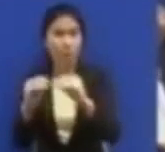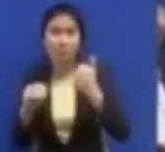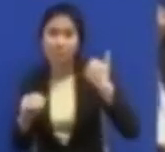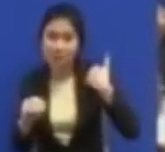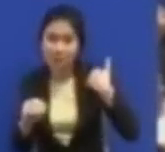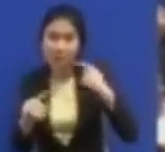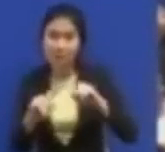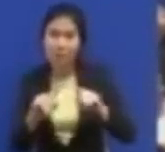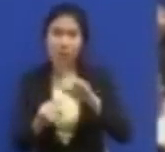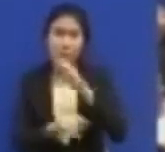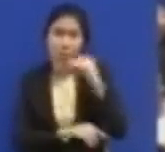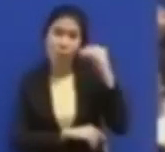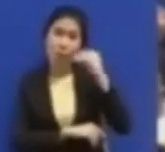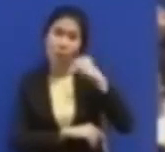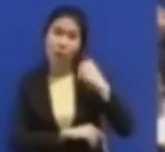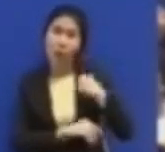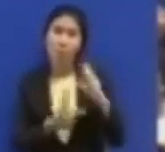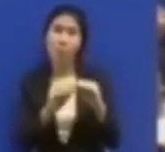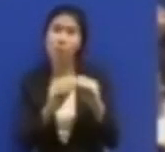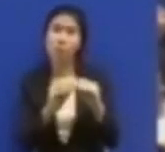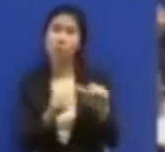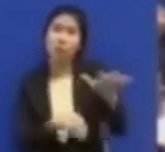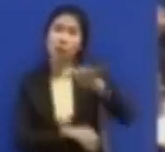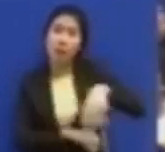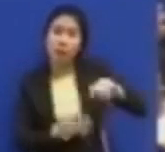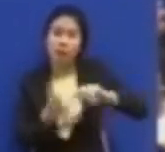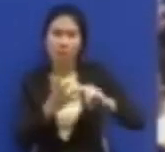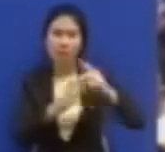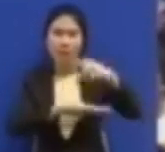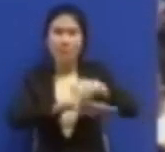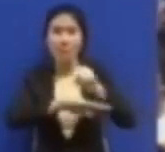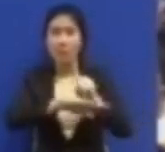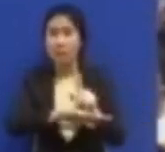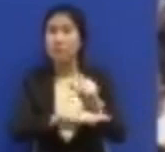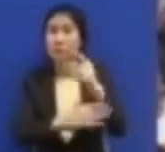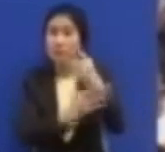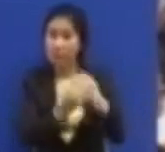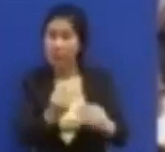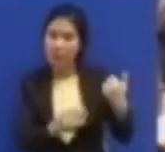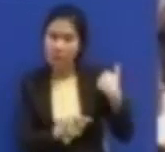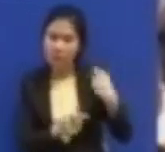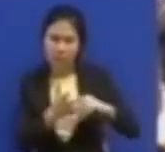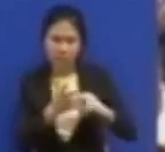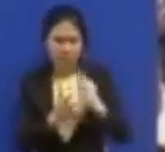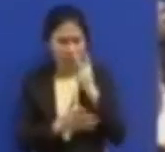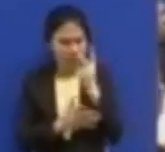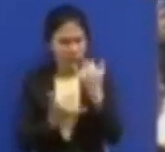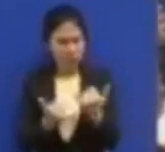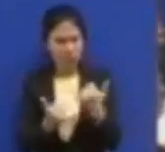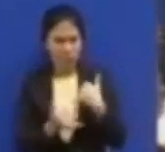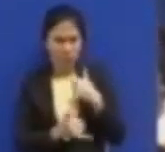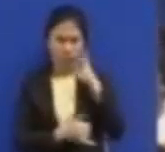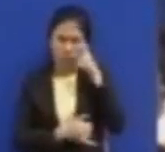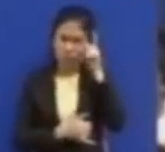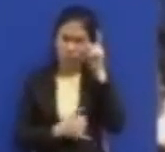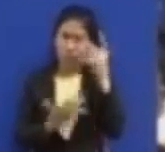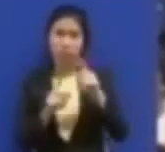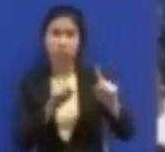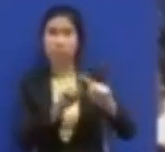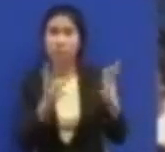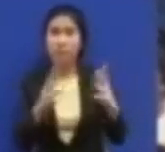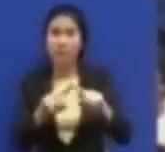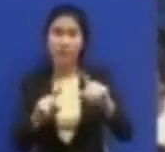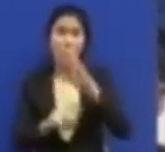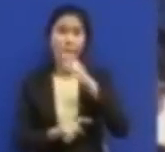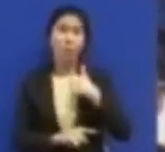รมดาสามัญที่พวกเราทำกันก็เลือกประธานสภามันไม่มีอะไรแปลกแล้วถ้าพวกผมได้สัก300